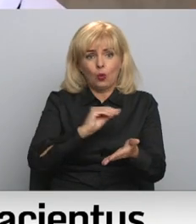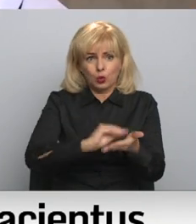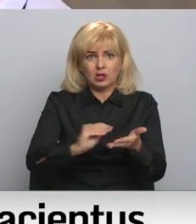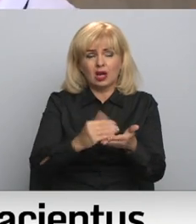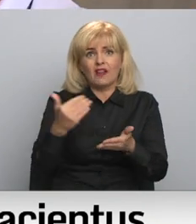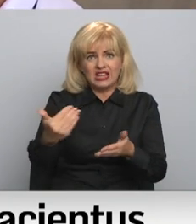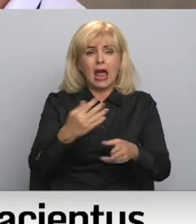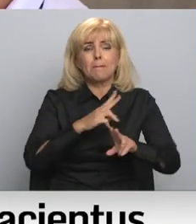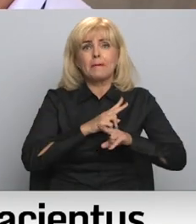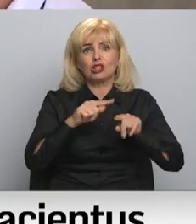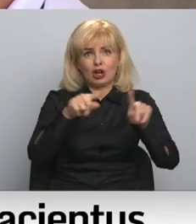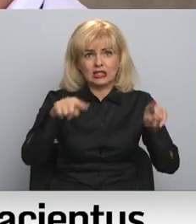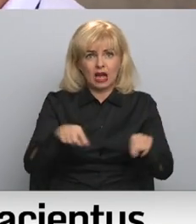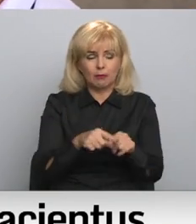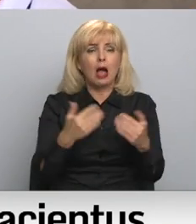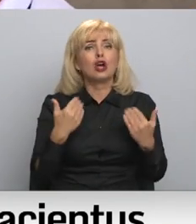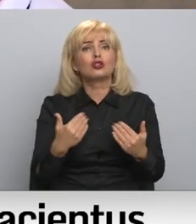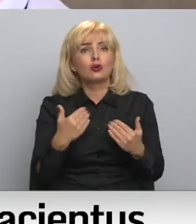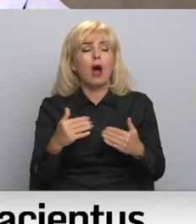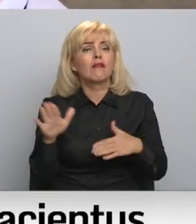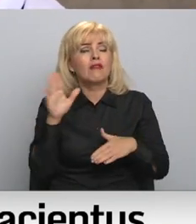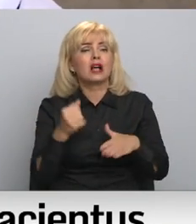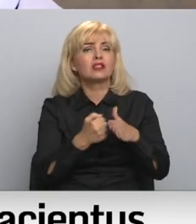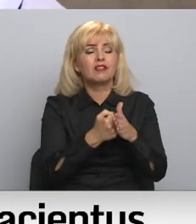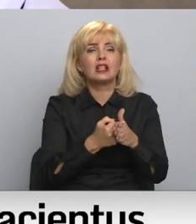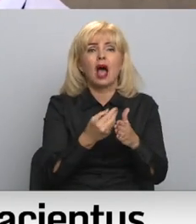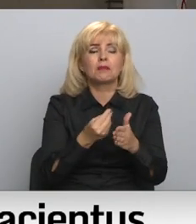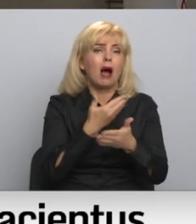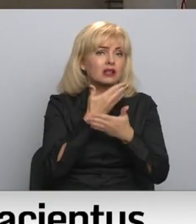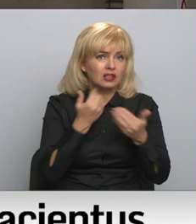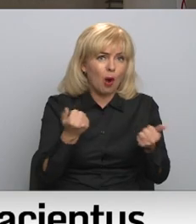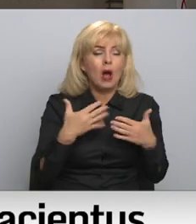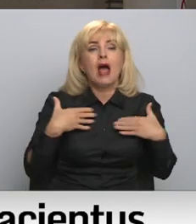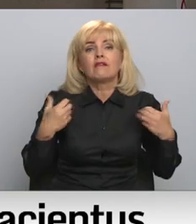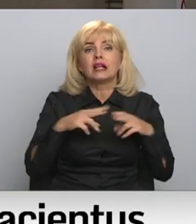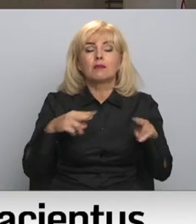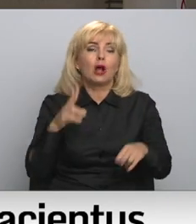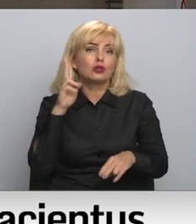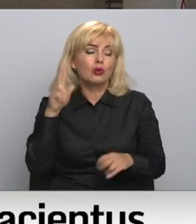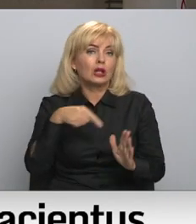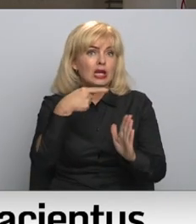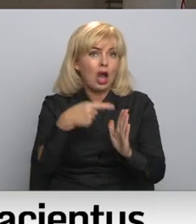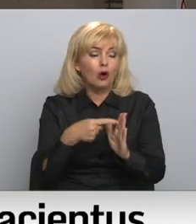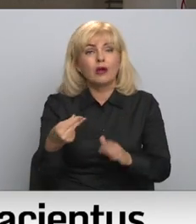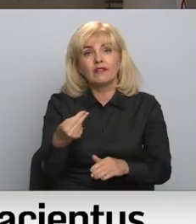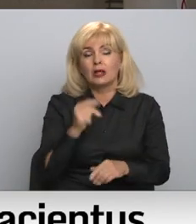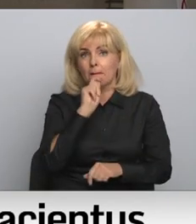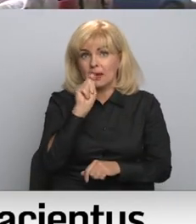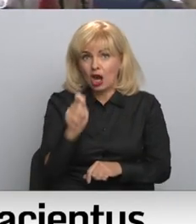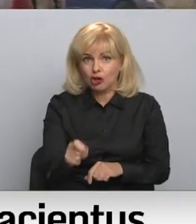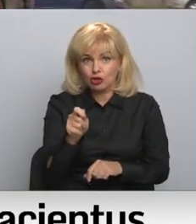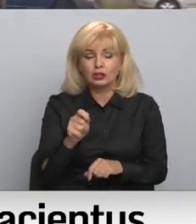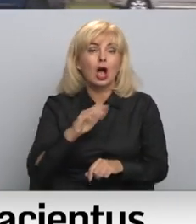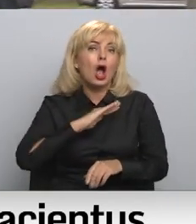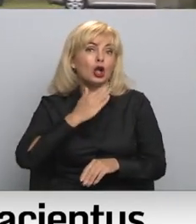apliecību. Lai gan šobrīd nekāds valsts finansiāls atbalsts nav saņemts, veselības ministrijas solījusi jautājumu par finansējumu piešķiršanu